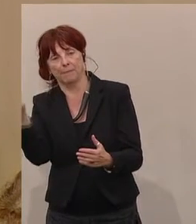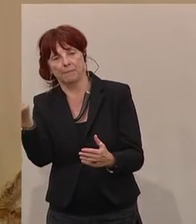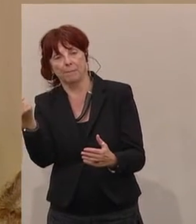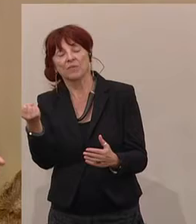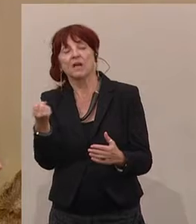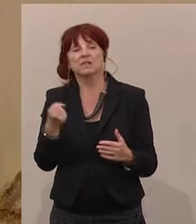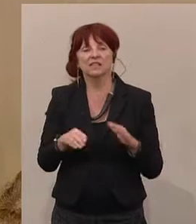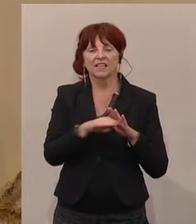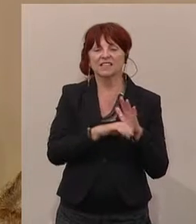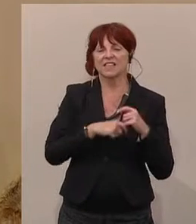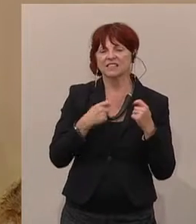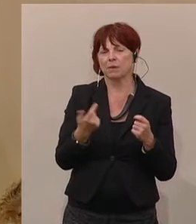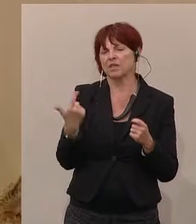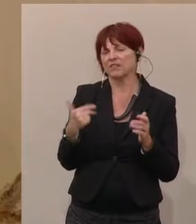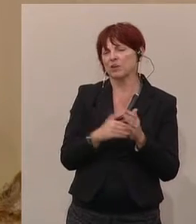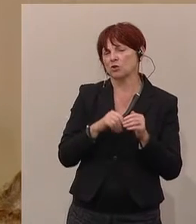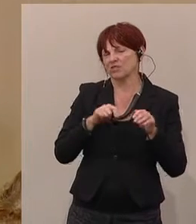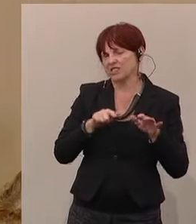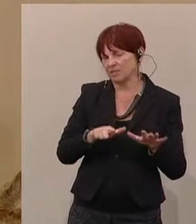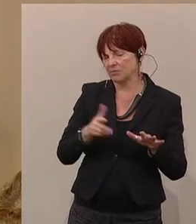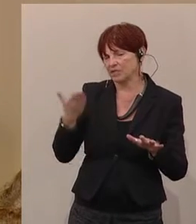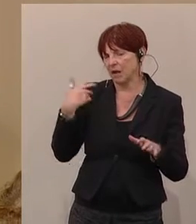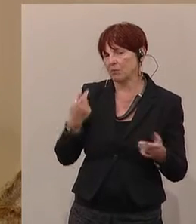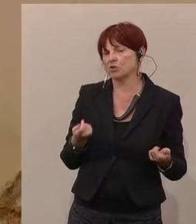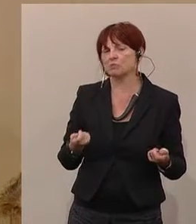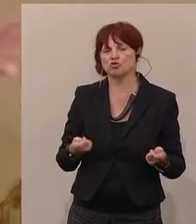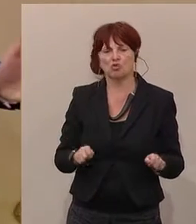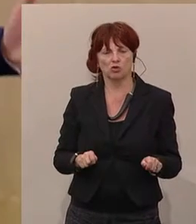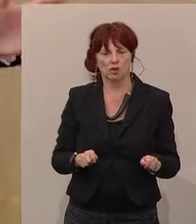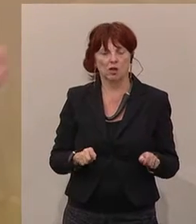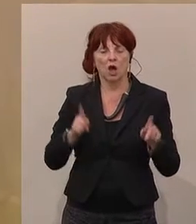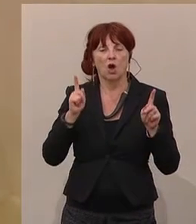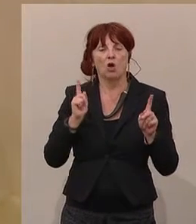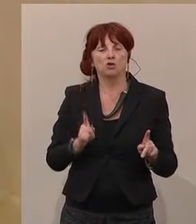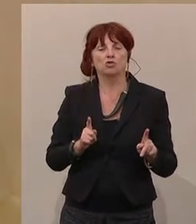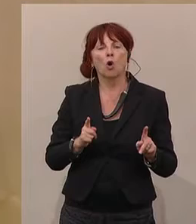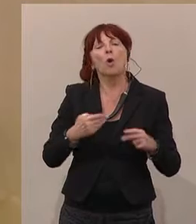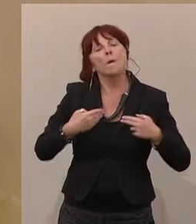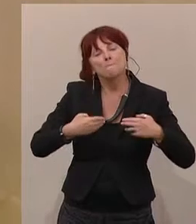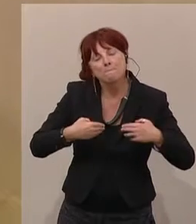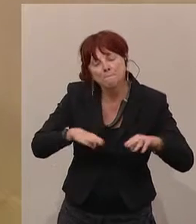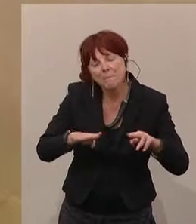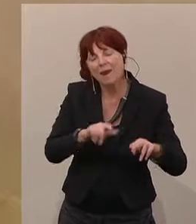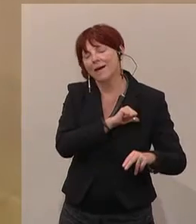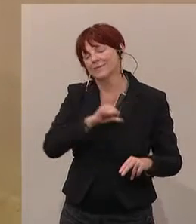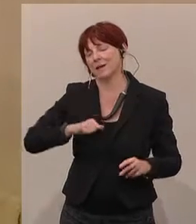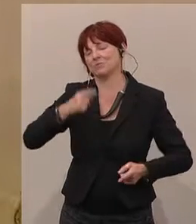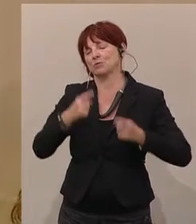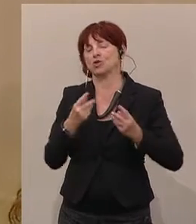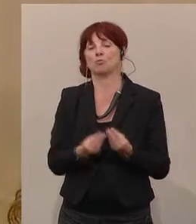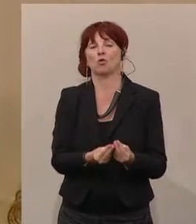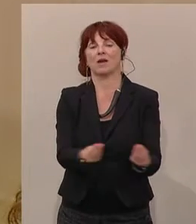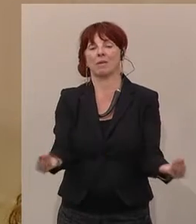Der Gesetzgeber hat im Jahr 2017 beschlossen, das Pendel in die Richtung der Selbstbestimmung ausschlagen zu lassen. Und das